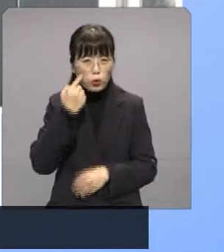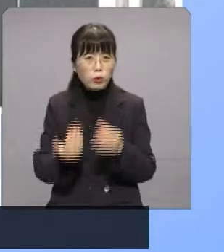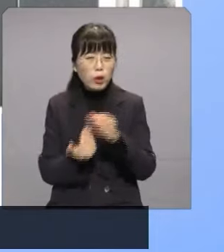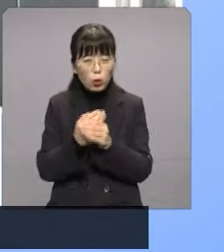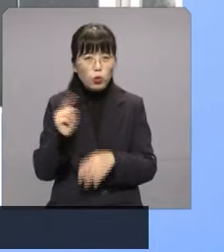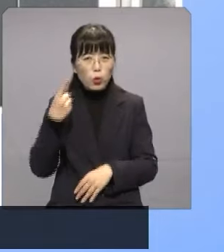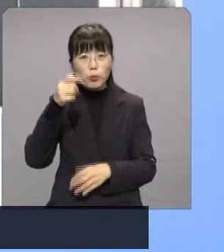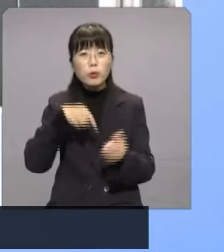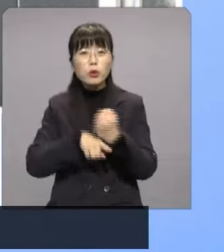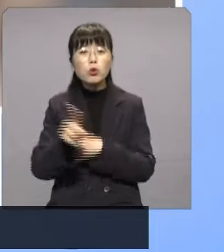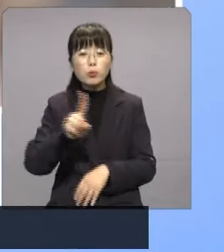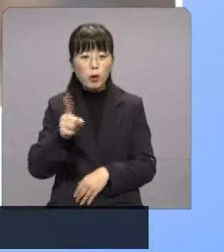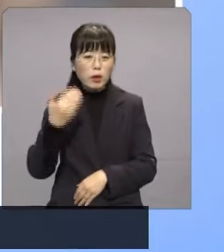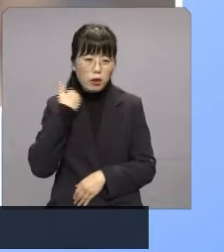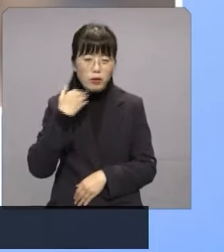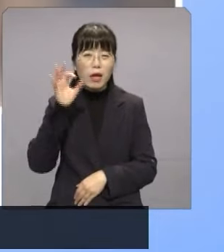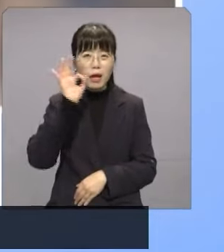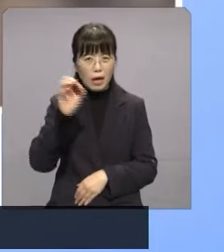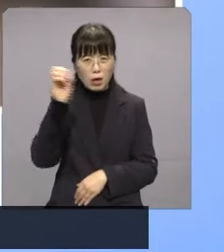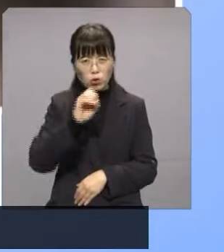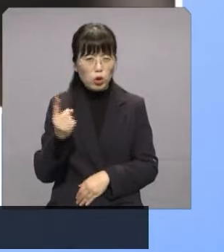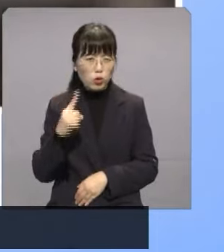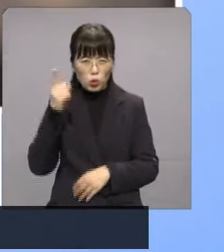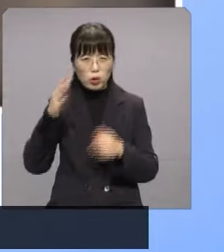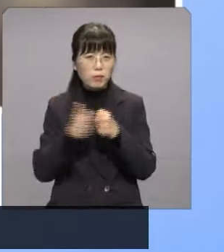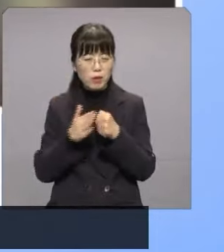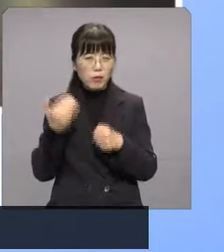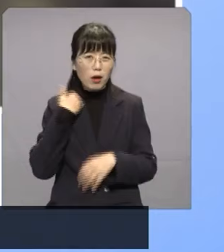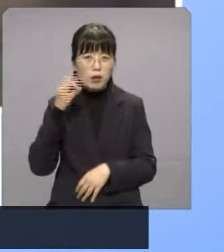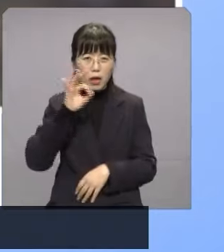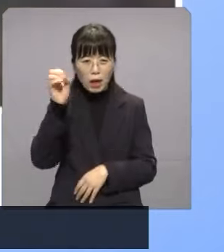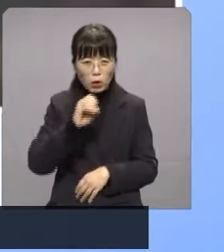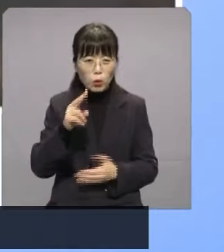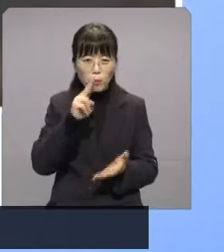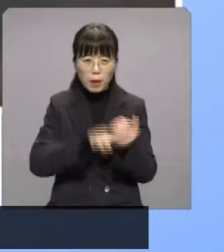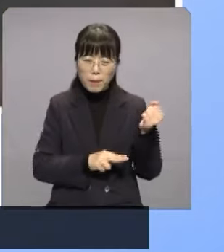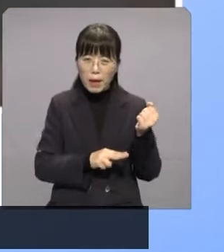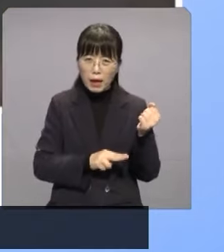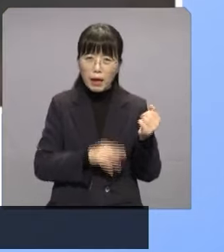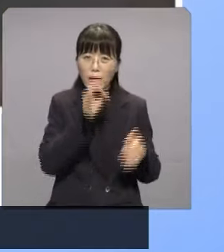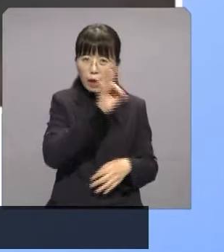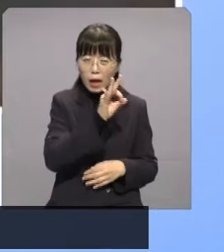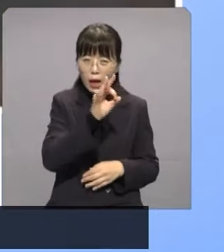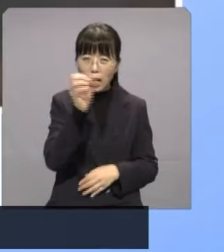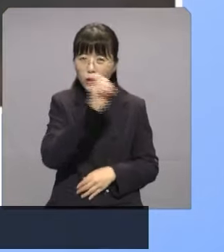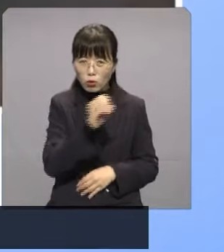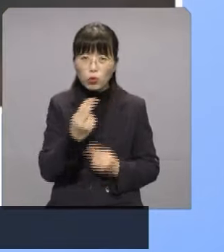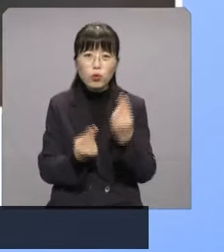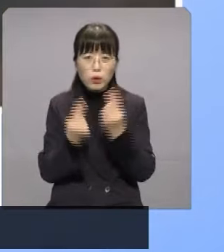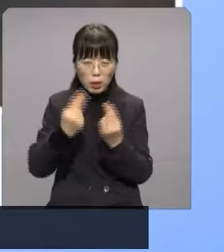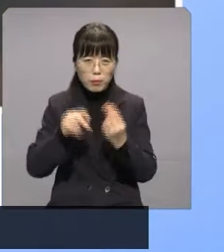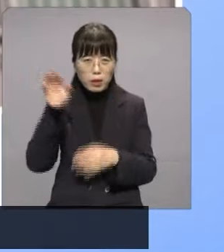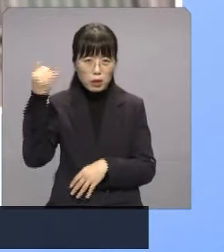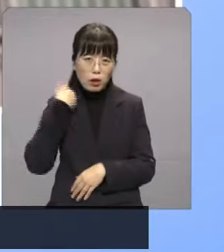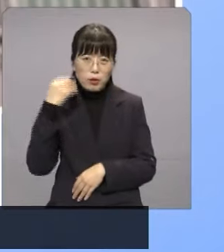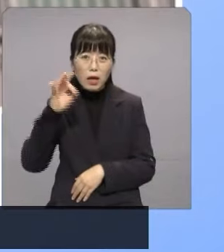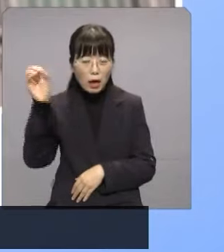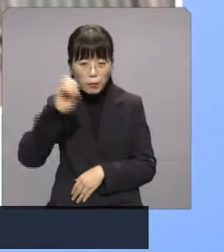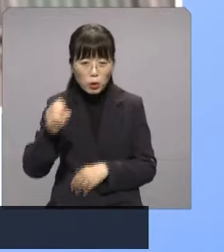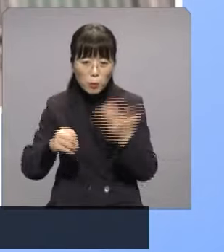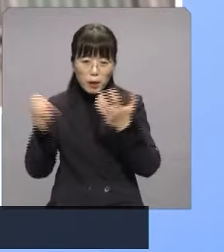이유, 그거는 전세가율이 높기 때문입니다. 전세가율, 매매가 대비 전세가 비율이 바로 전세가율인데요. 네. 이게